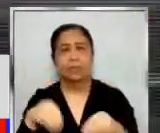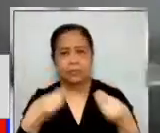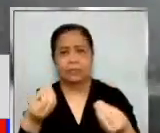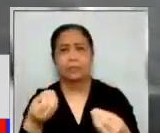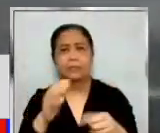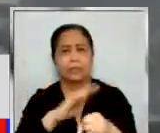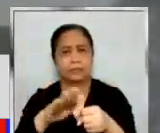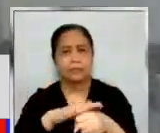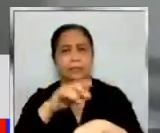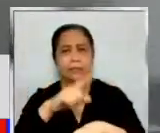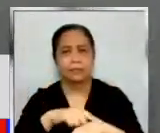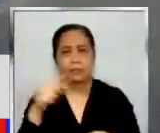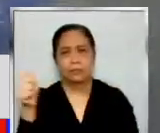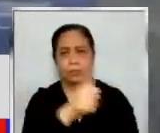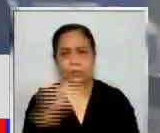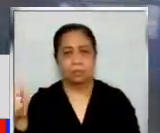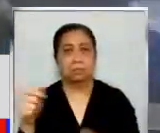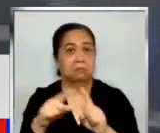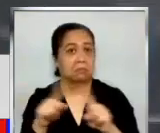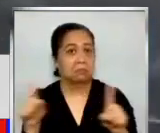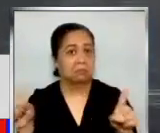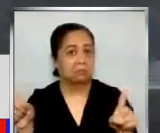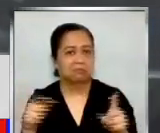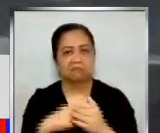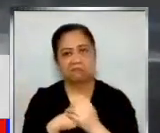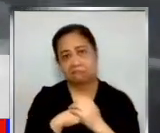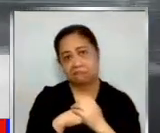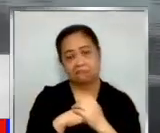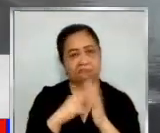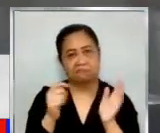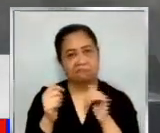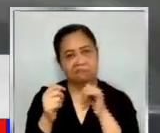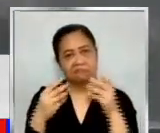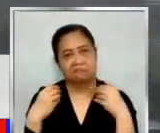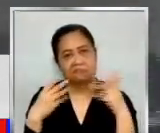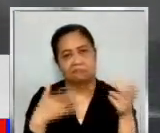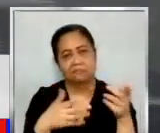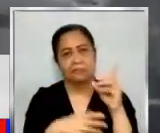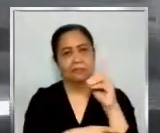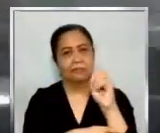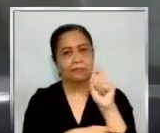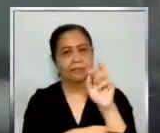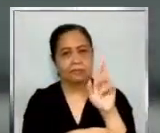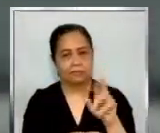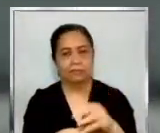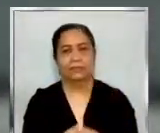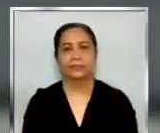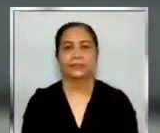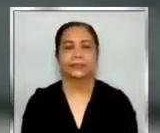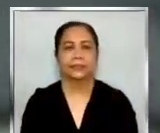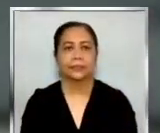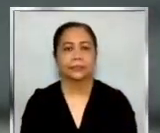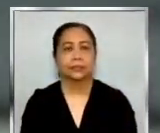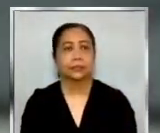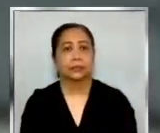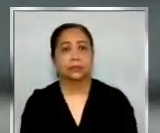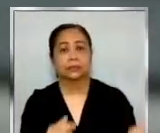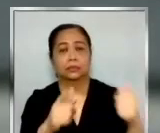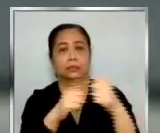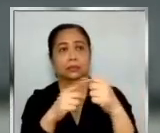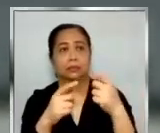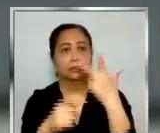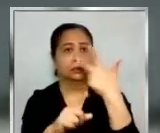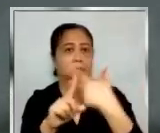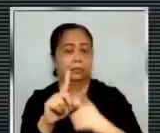motorista. Pero malamig ang pagtanggap dito ng Department of Transportation. On top of the 3-month transition period